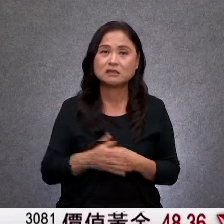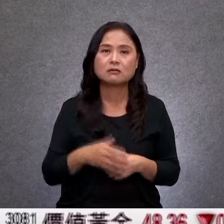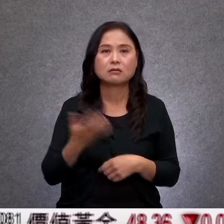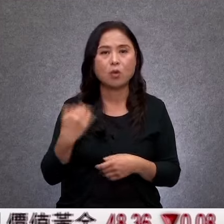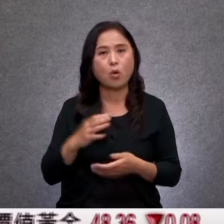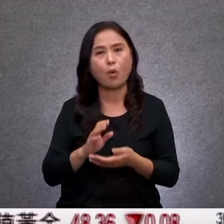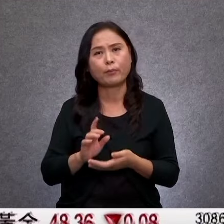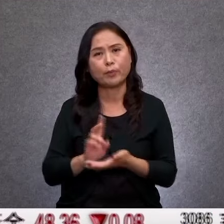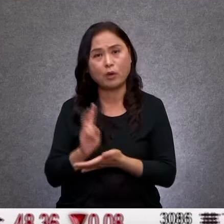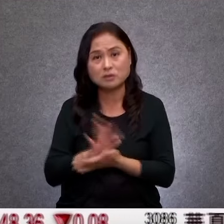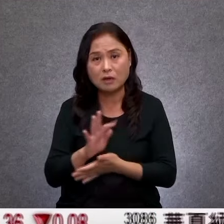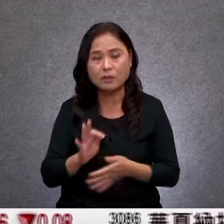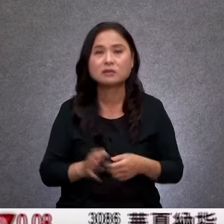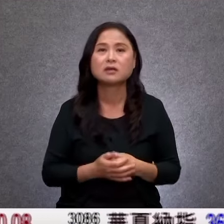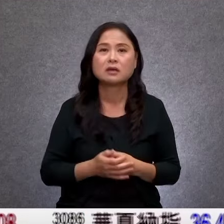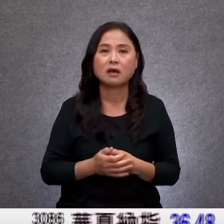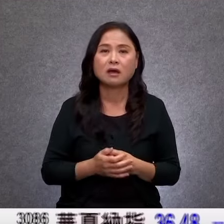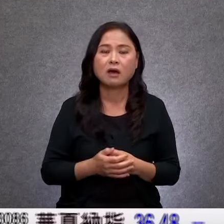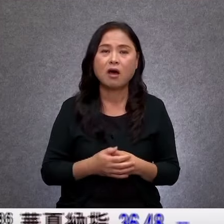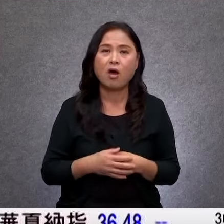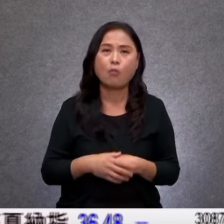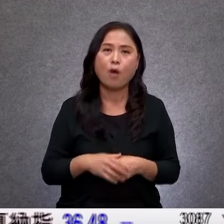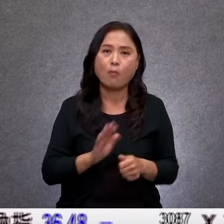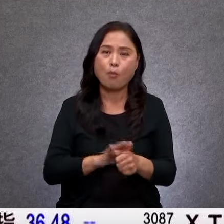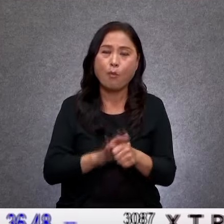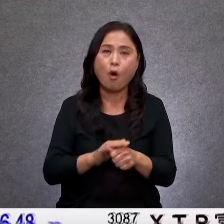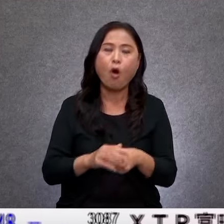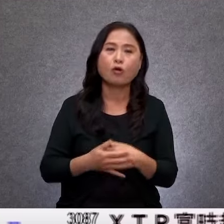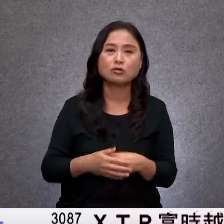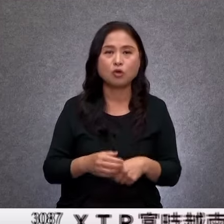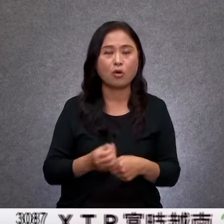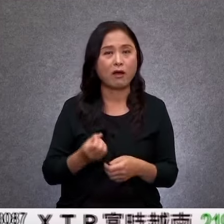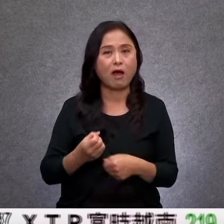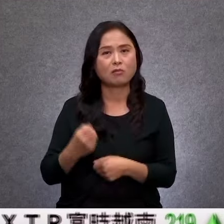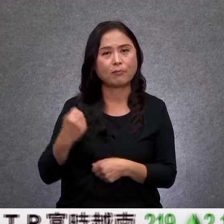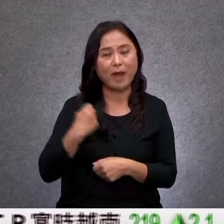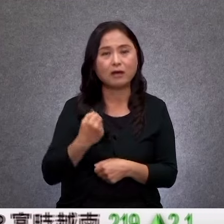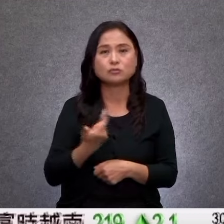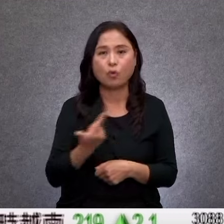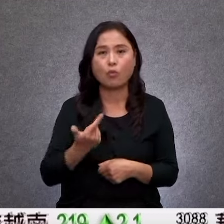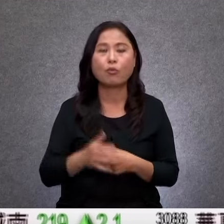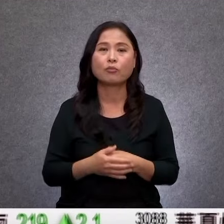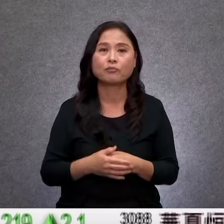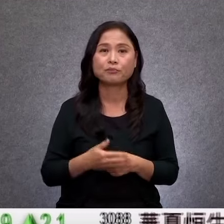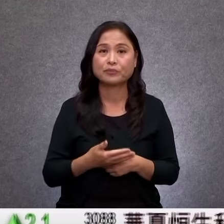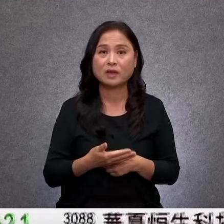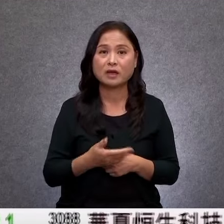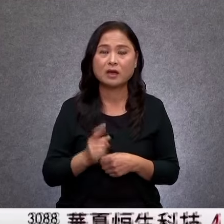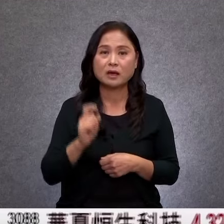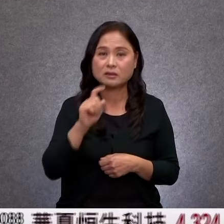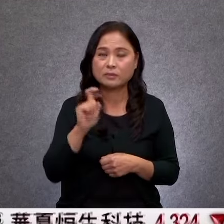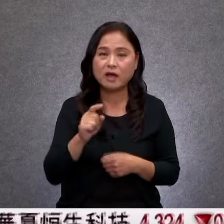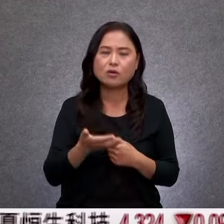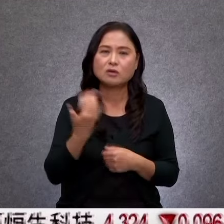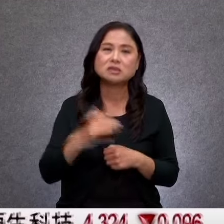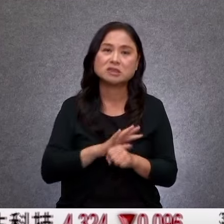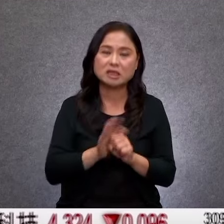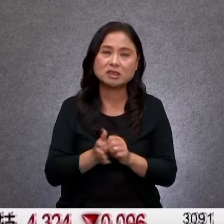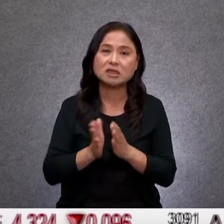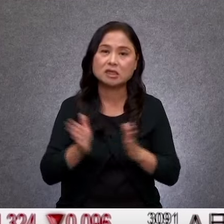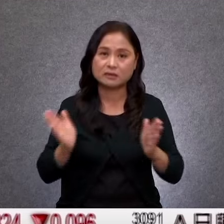當年我哋過去嗰幾年咧，啲紓困措施嘅力度大好多嘅。你見到